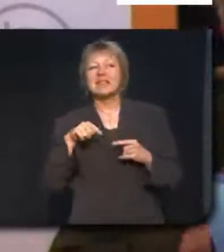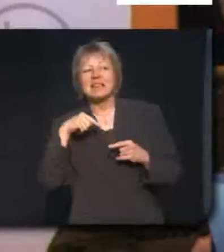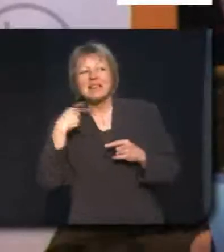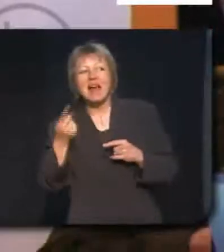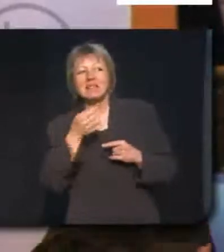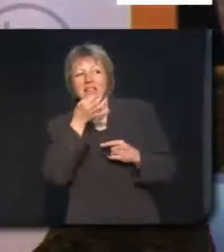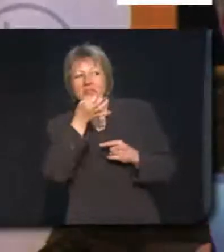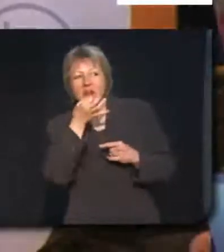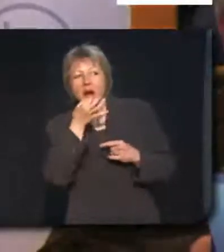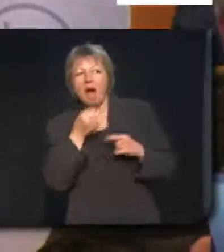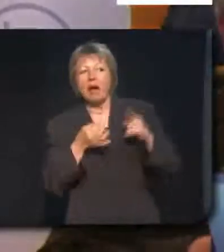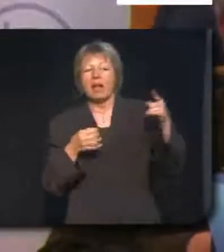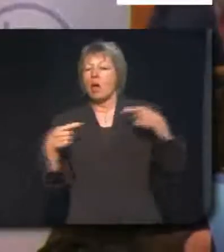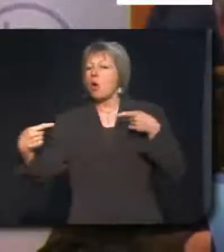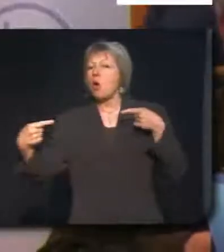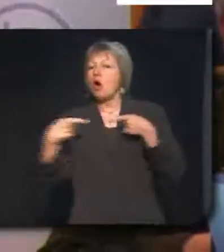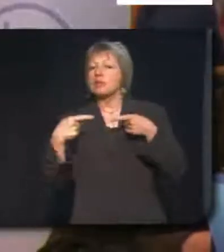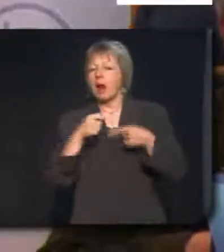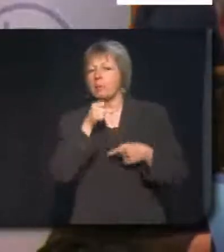Mikro bitte